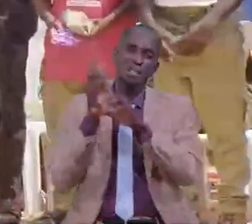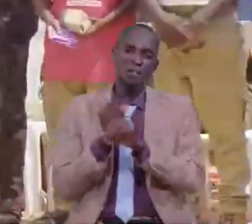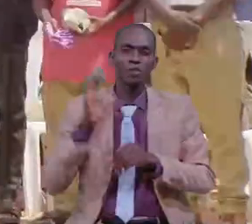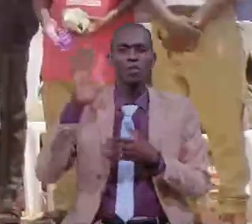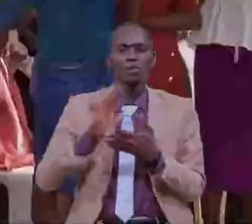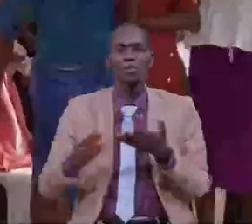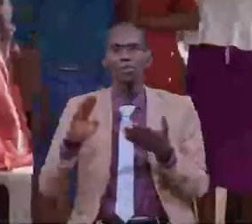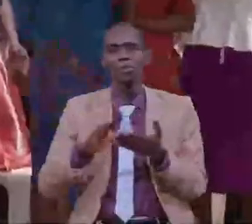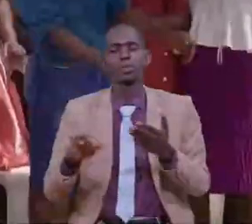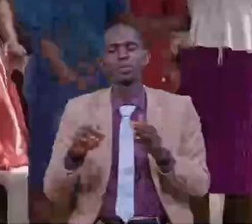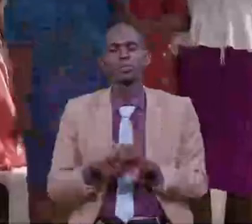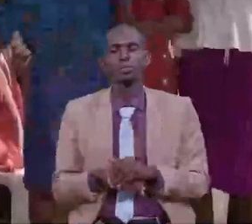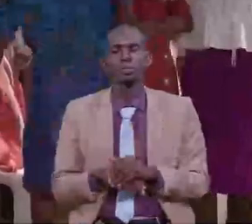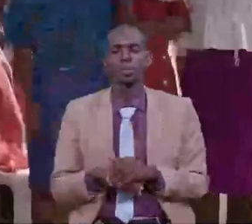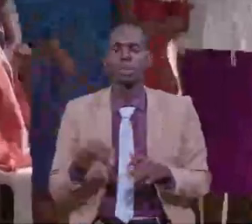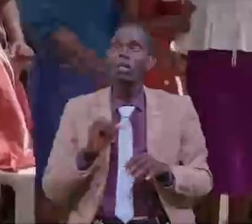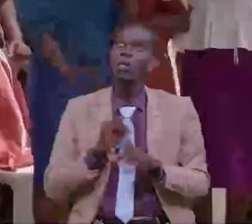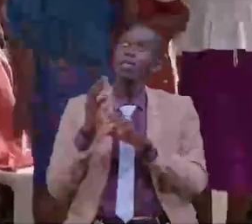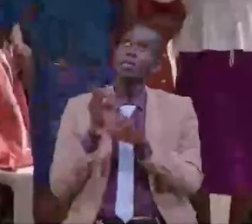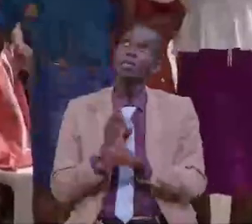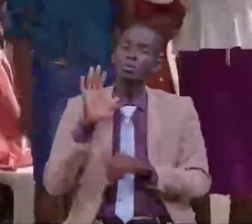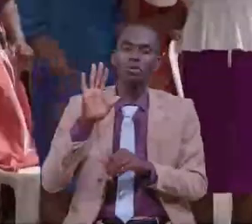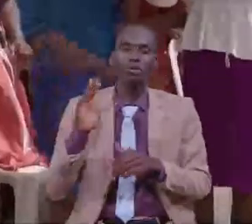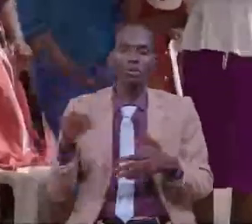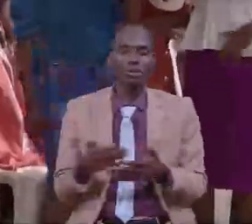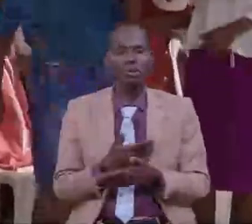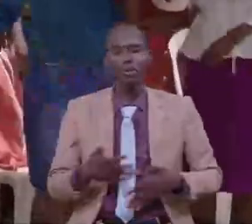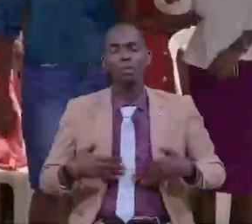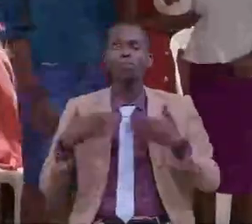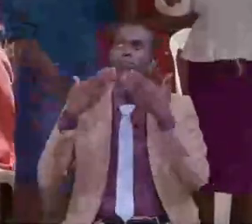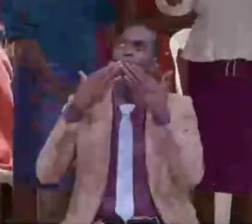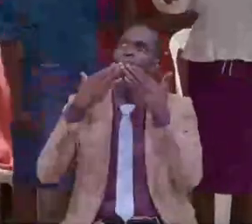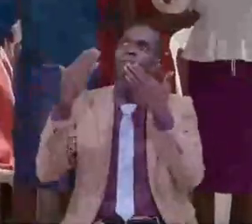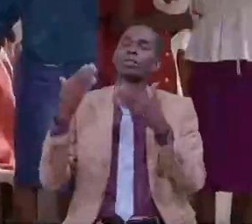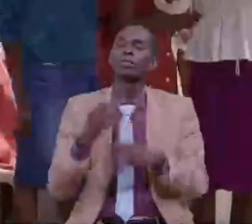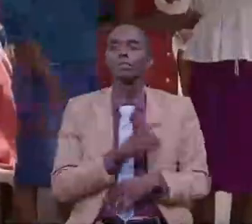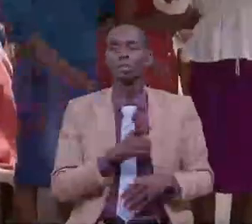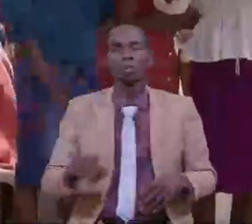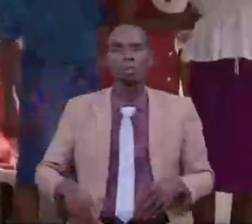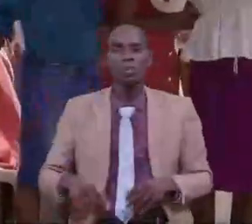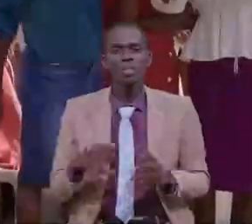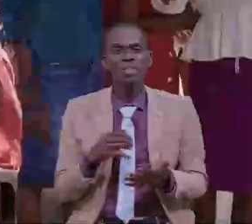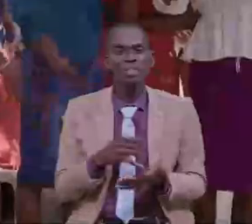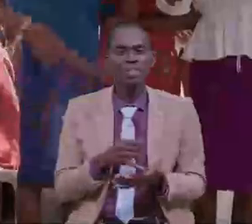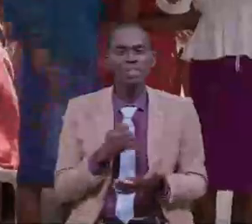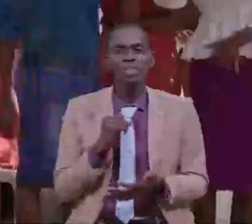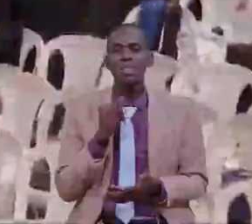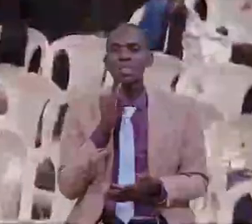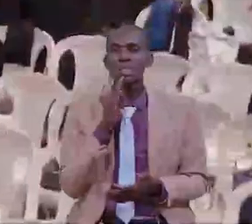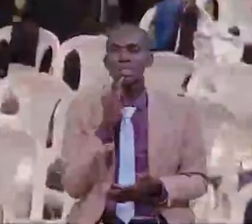Je reçois ton pardon. Je reçois ta nouvelle vie. Merci, Seigneur.